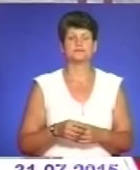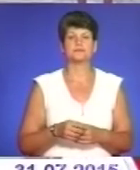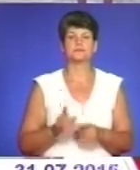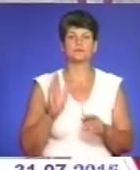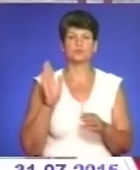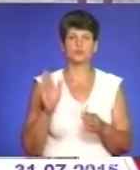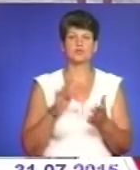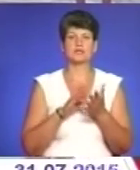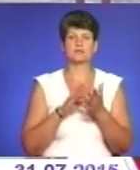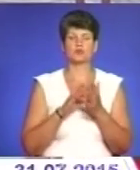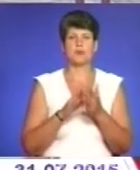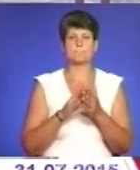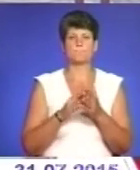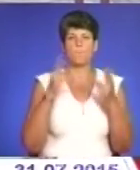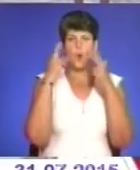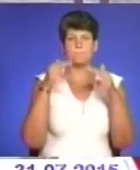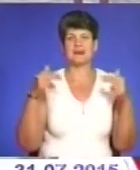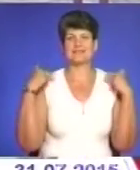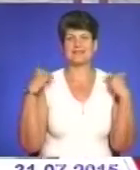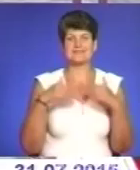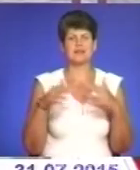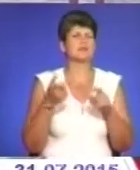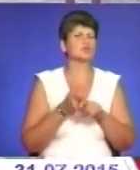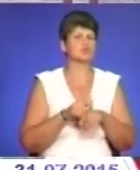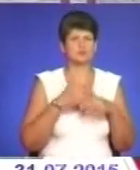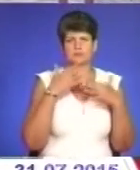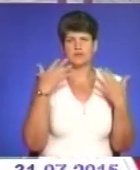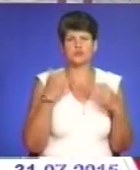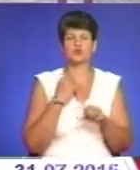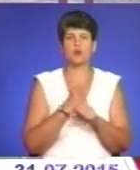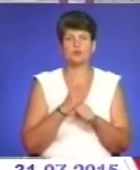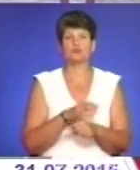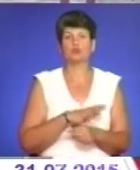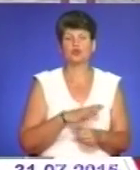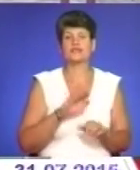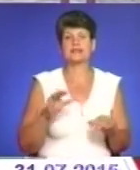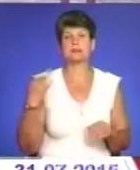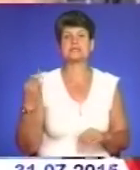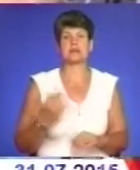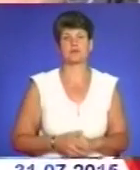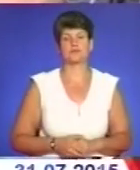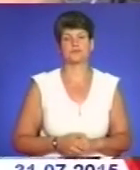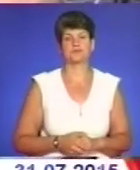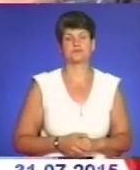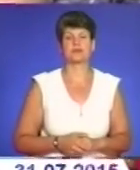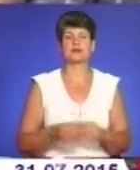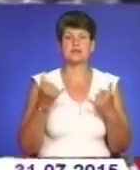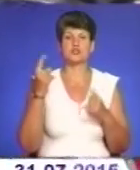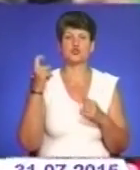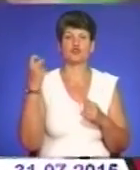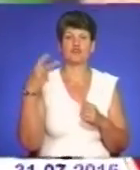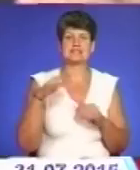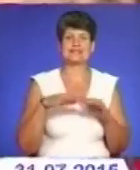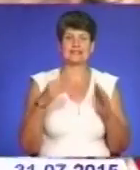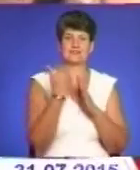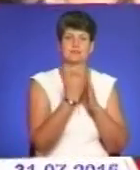екскурсії по монастирях, яких там дуже багато. Зробимо, щоб дітям було цікаво. Наразі усі 120 дітей зі